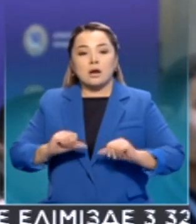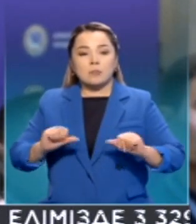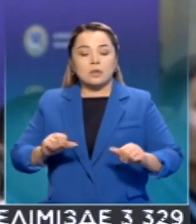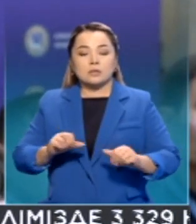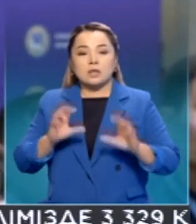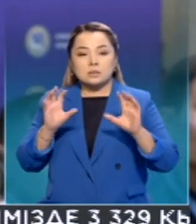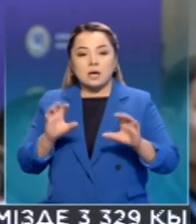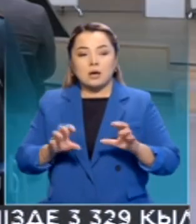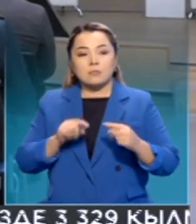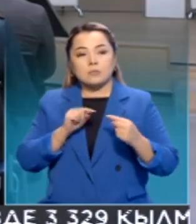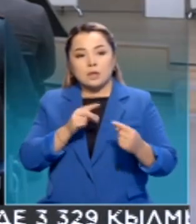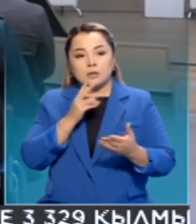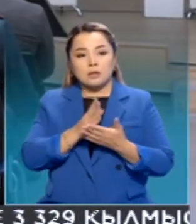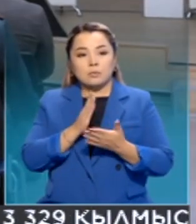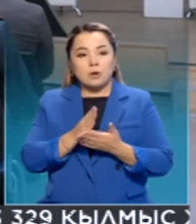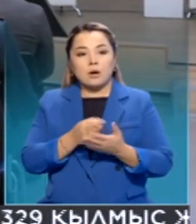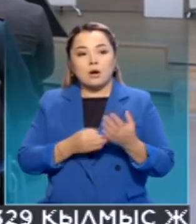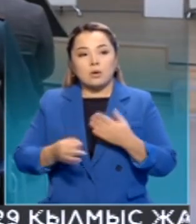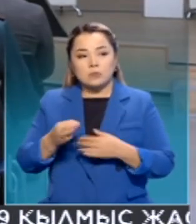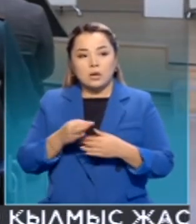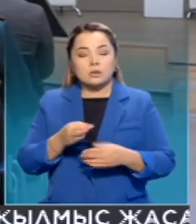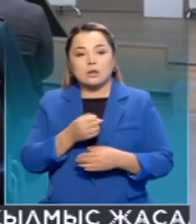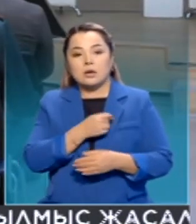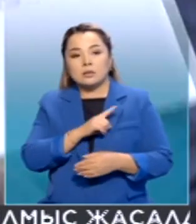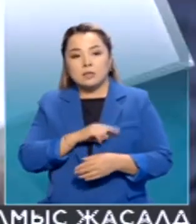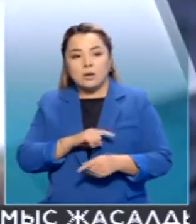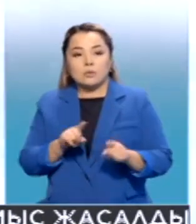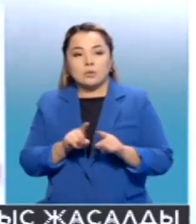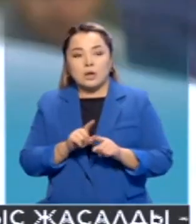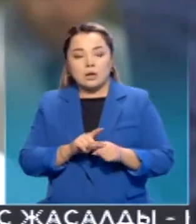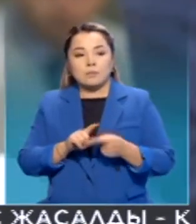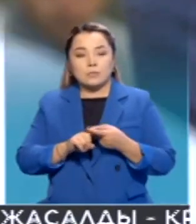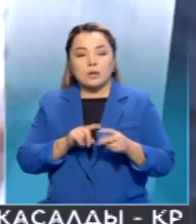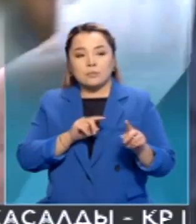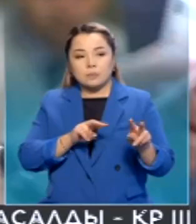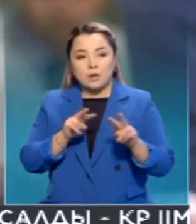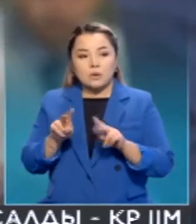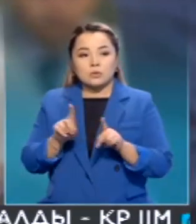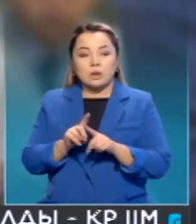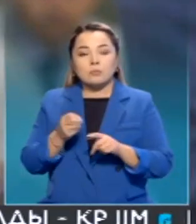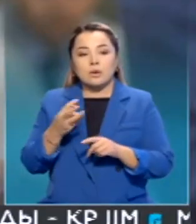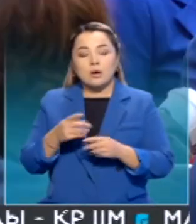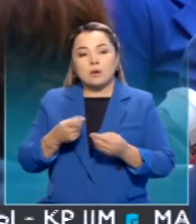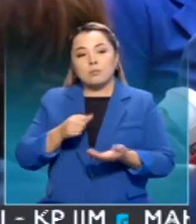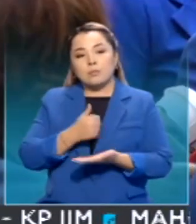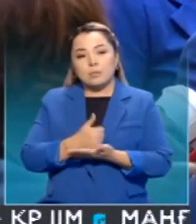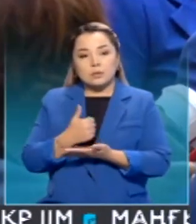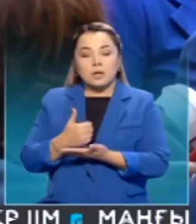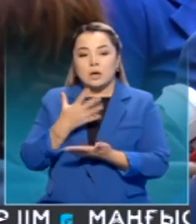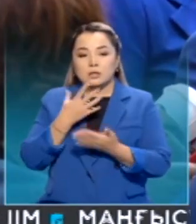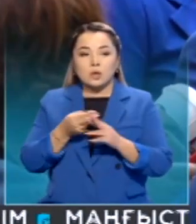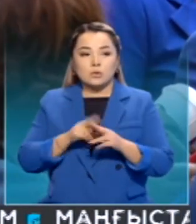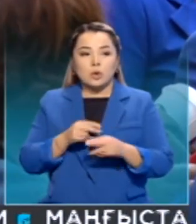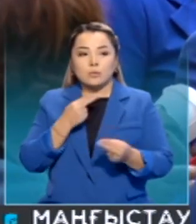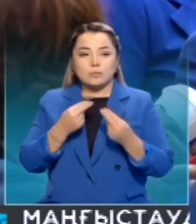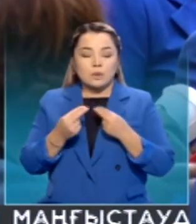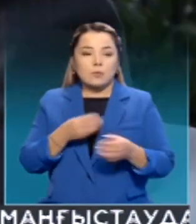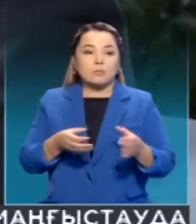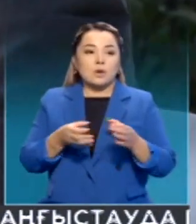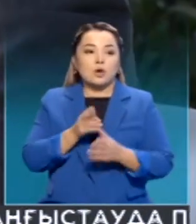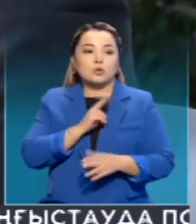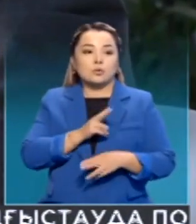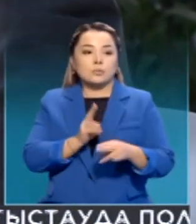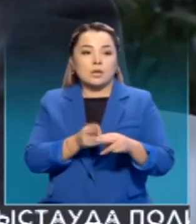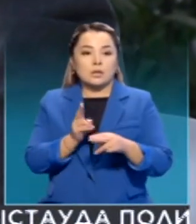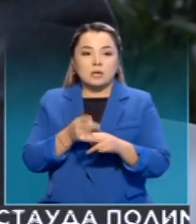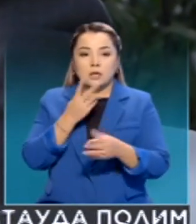етеді. Құрамына аудандық әкімдік, санитарлық, эпидемиологиялық бақылау мен бірнеше басқарма өкілдері кіретін топ дәмханалардың жұмысына